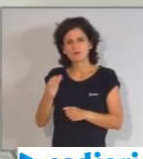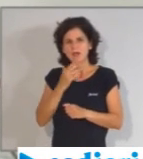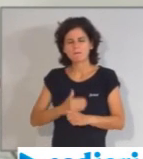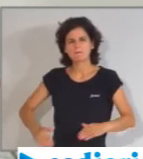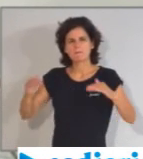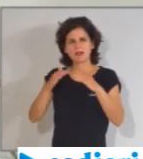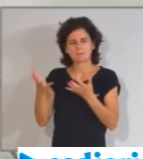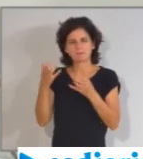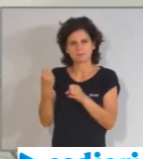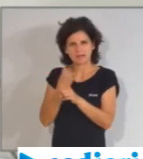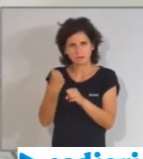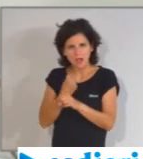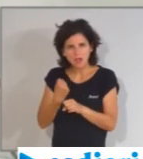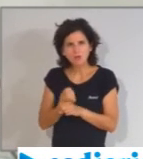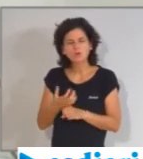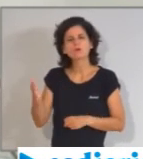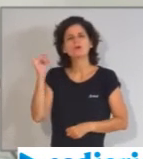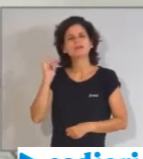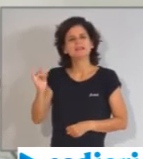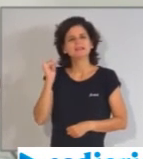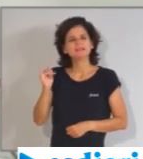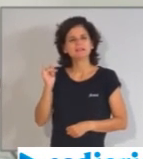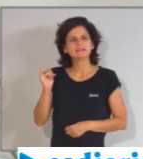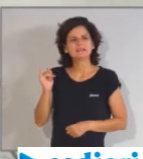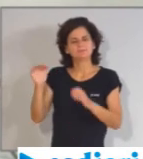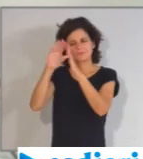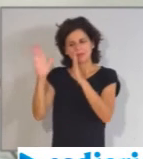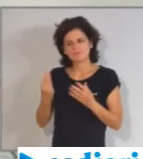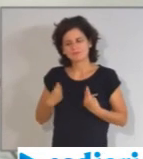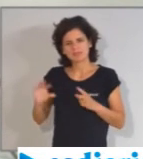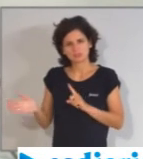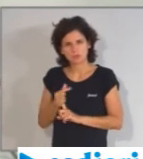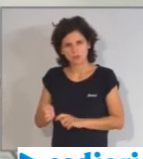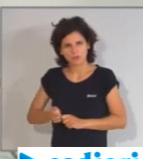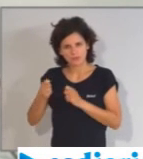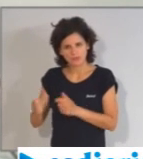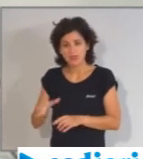salari mínim interprofessional en el cas de dones que abandonen el seu context de prostitució.